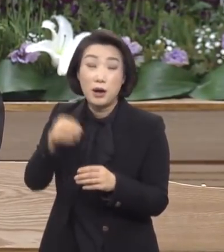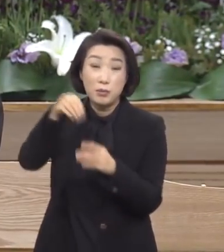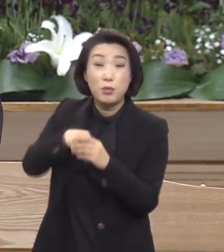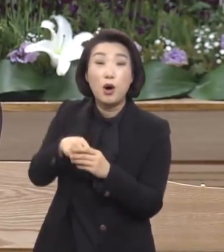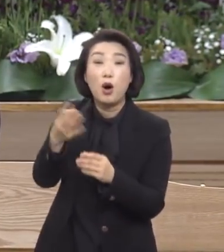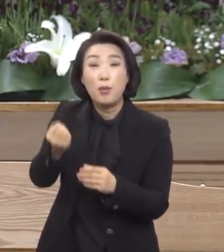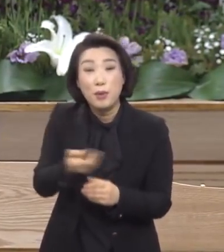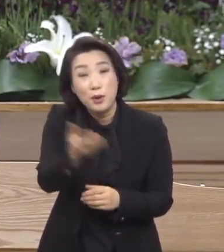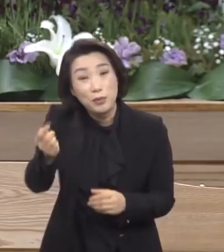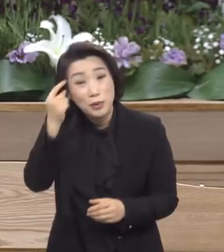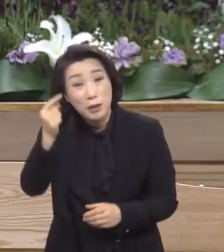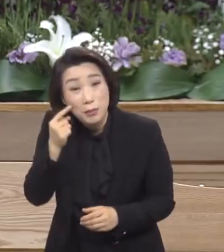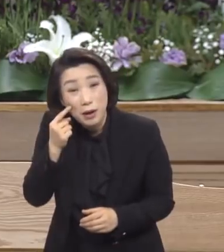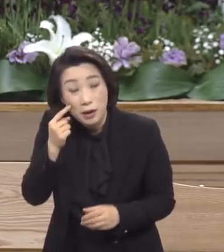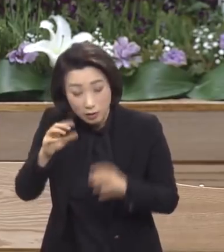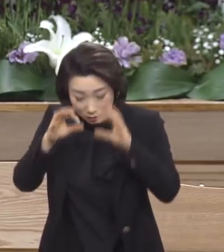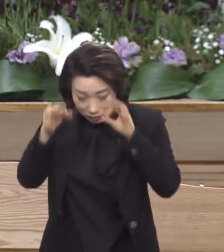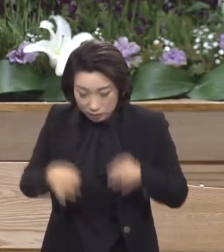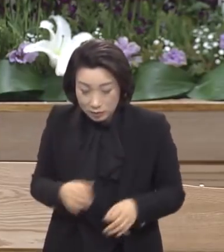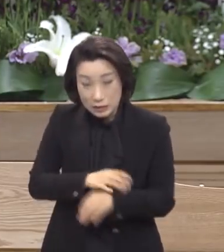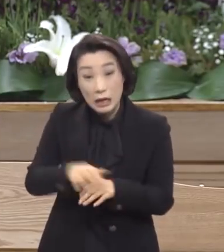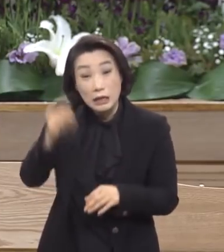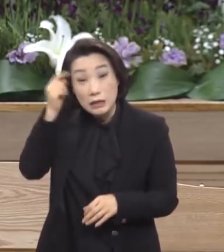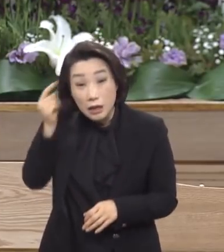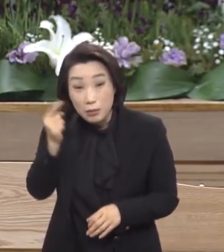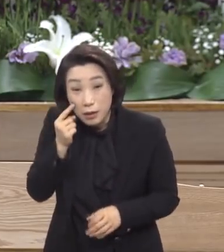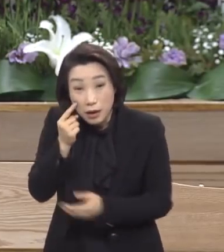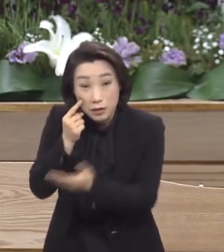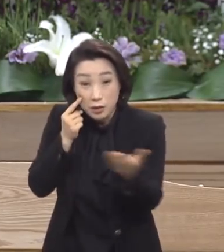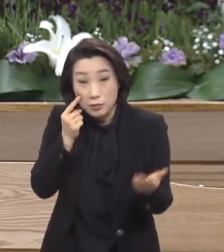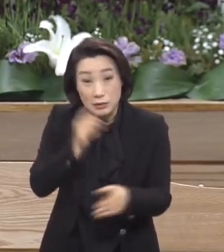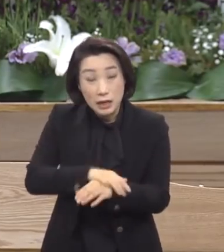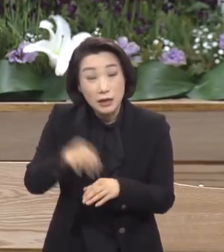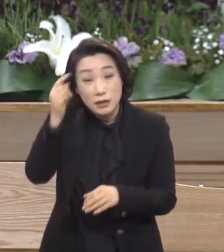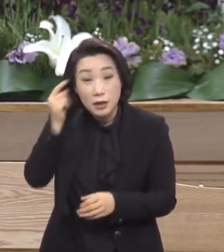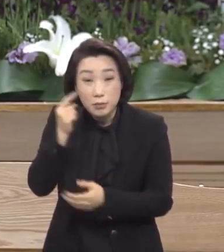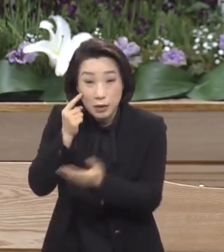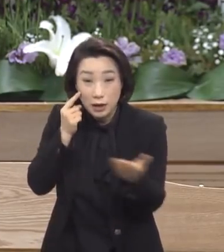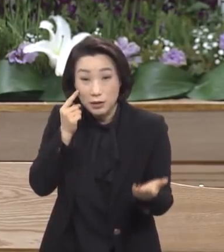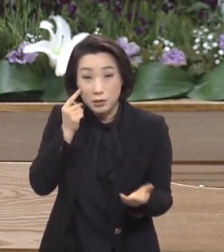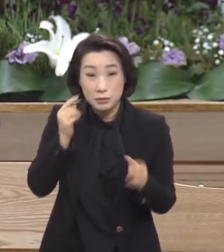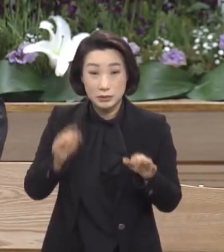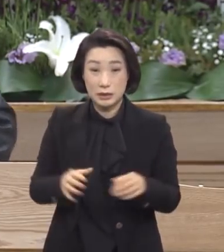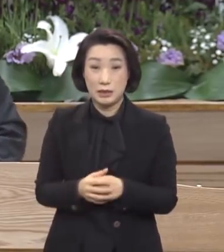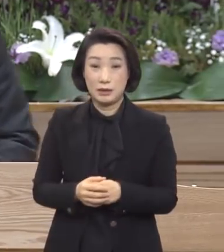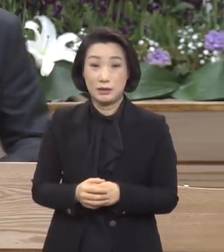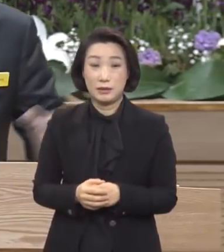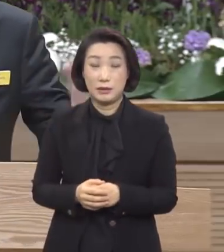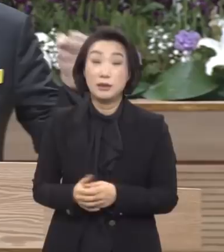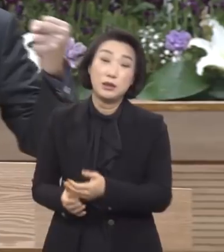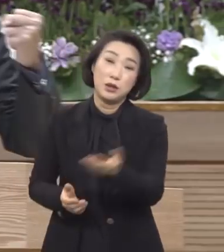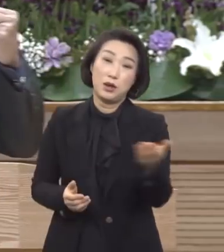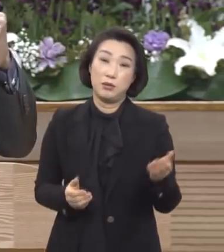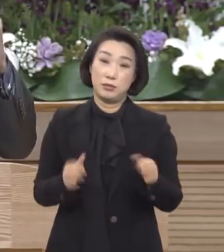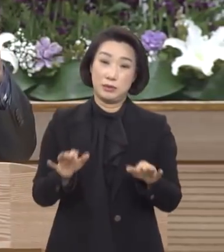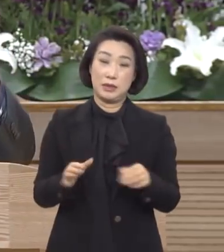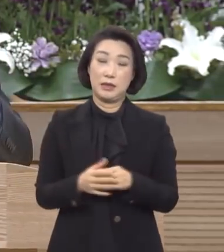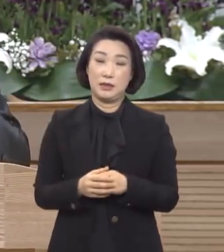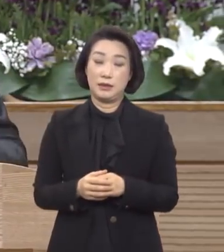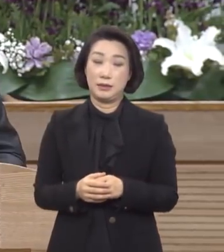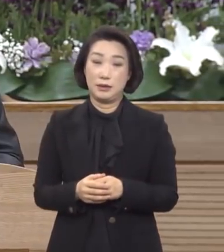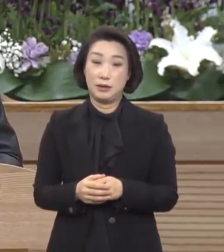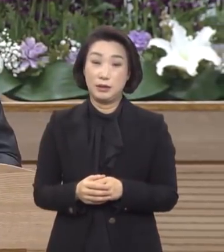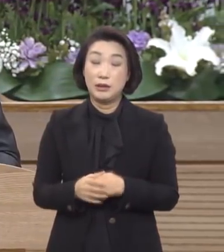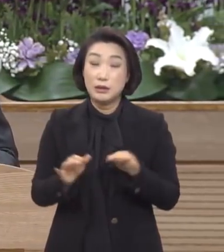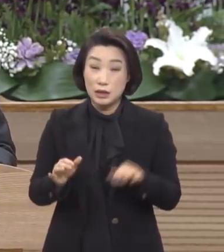어? 우리 잘 들어야 돼. 진짜 잘 들어야 됩니다. 어? 여러분,